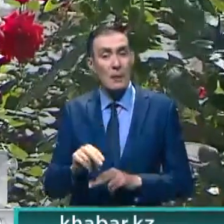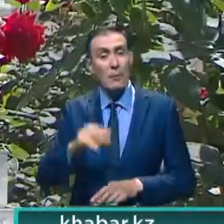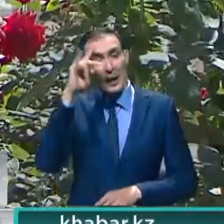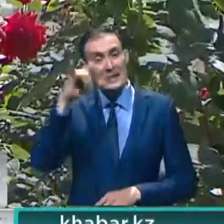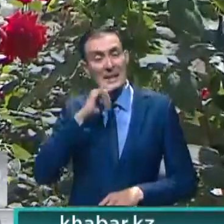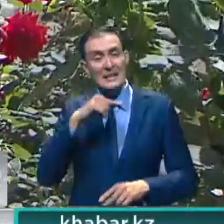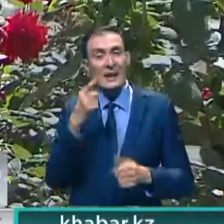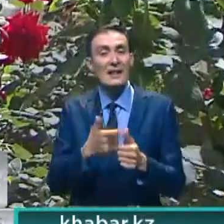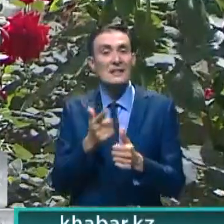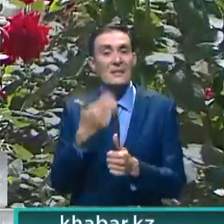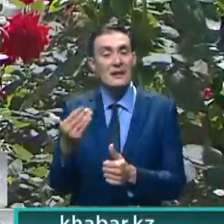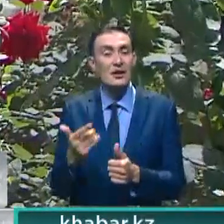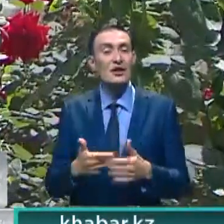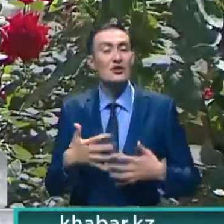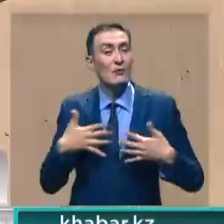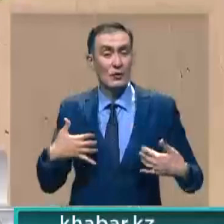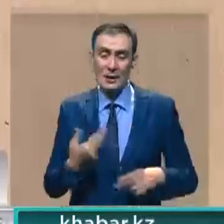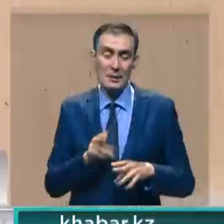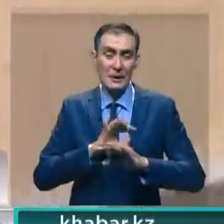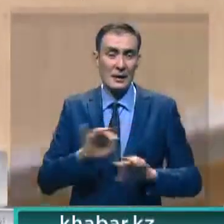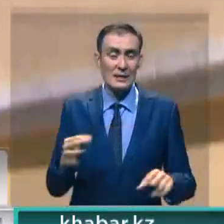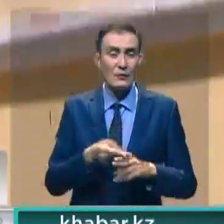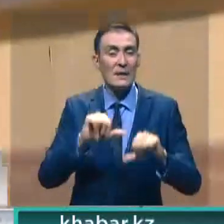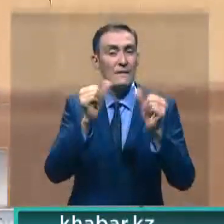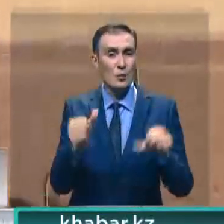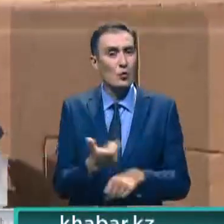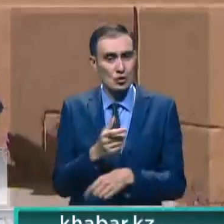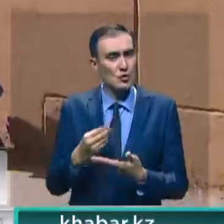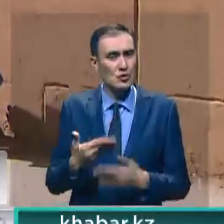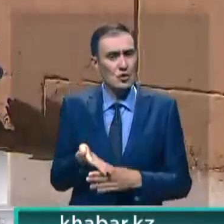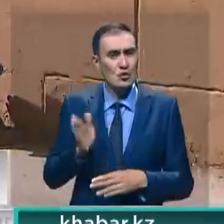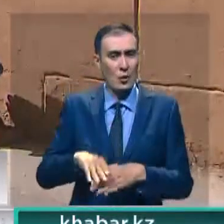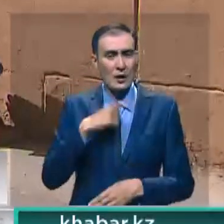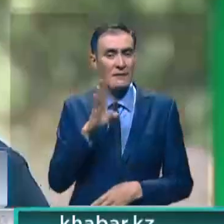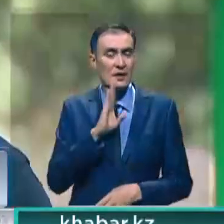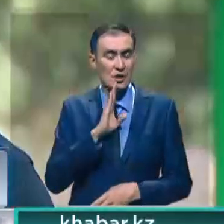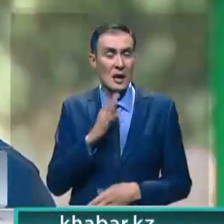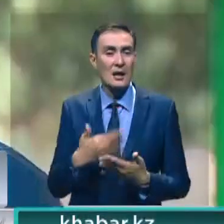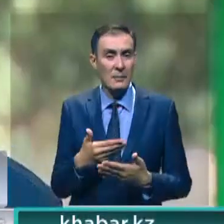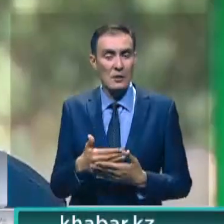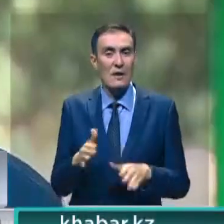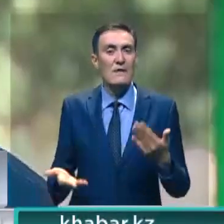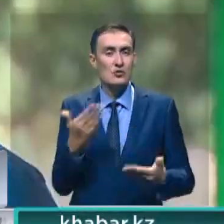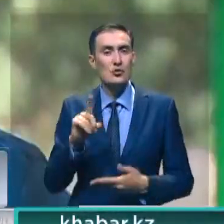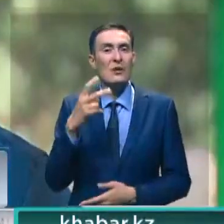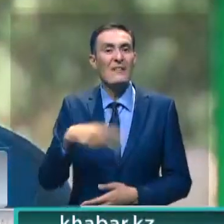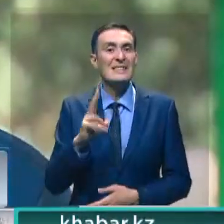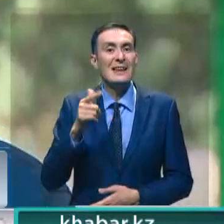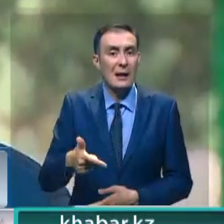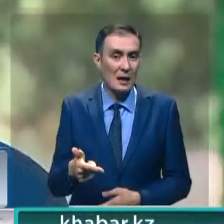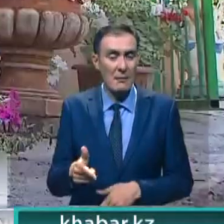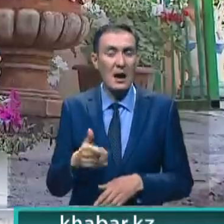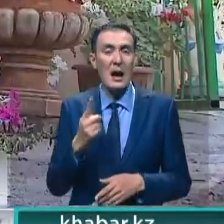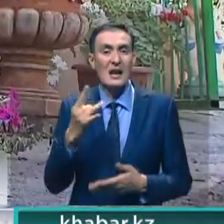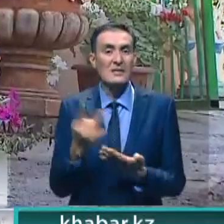по-казахски называть животных. Это же прекрасно. Эти фигуры очень тяжелые, говорит Ирина. К примеру, черепаха весит 120 килограммов.